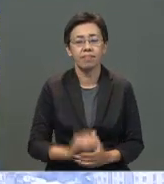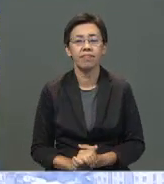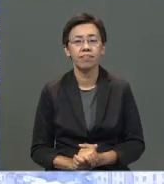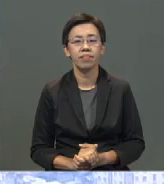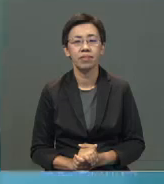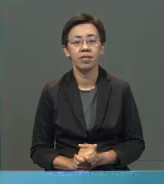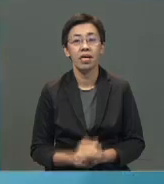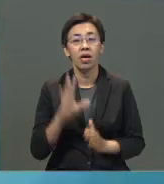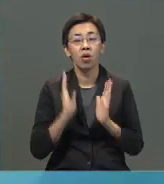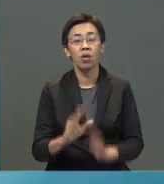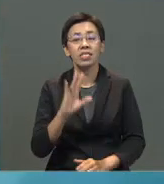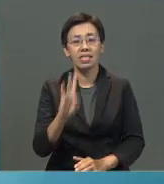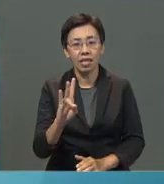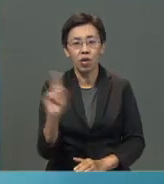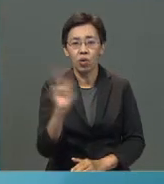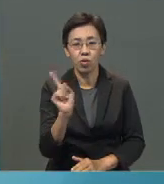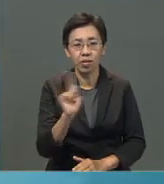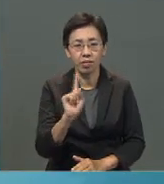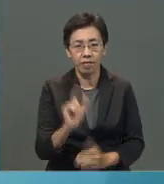ค่ะวันนี้เรามีรายใหม่เจ็บปรายครับทั้งหมดใน7